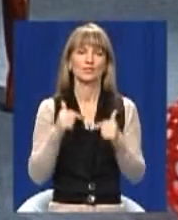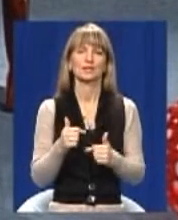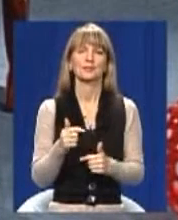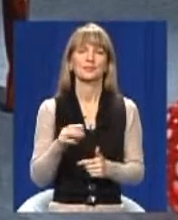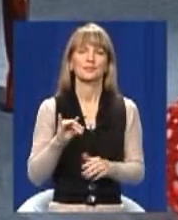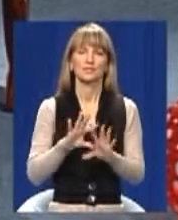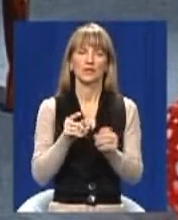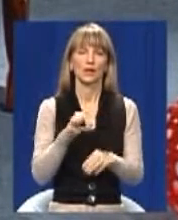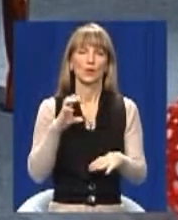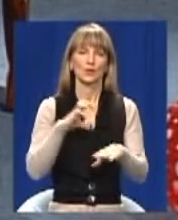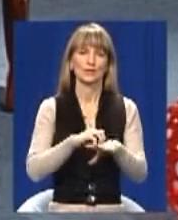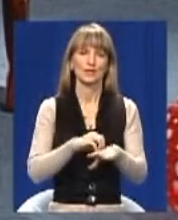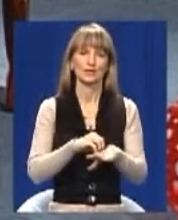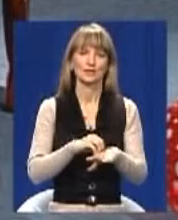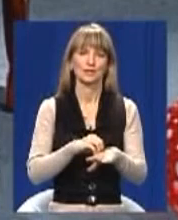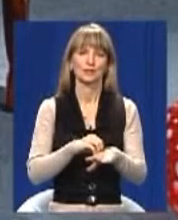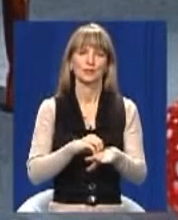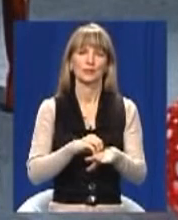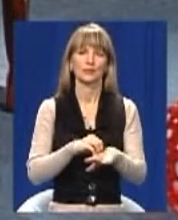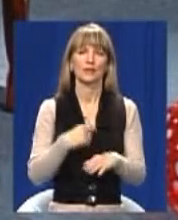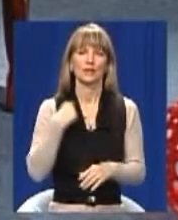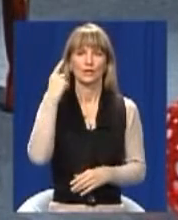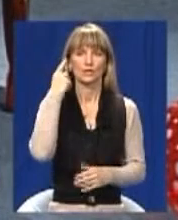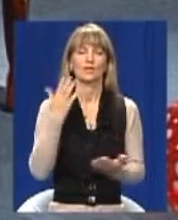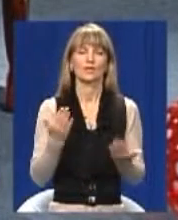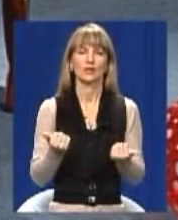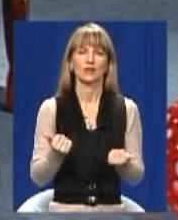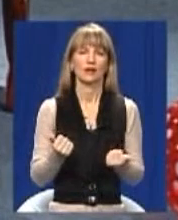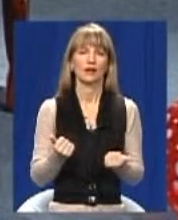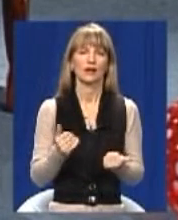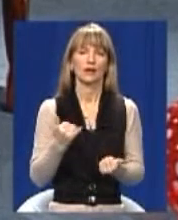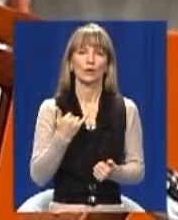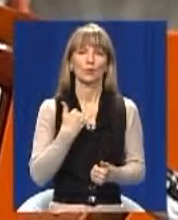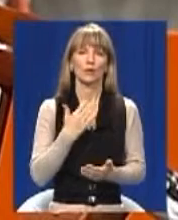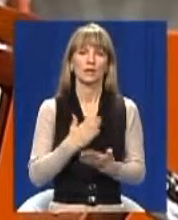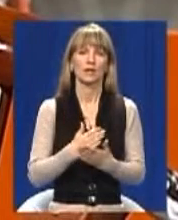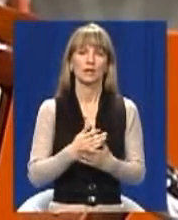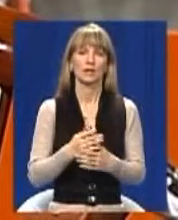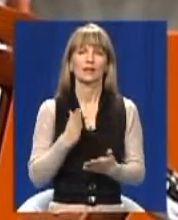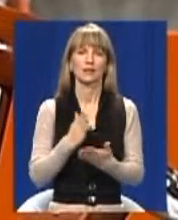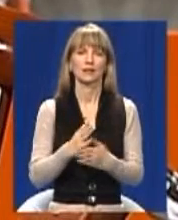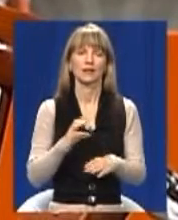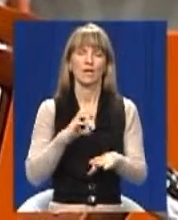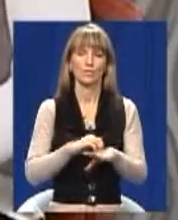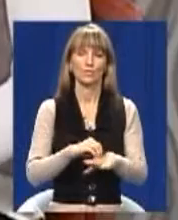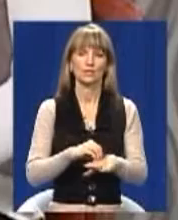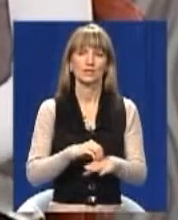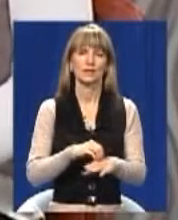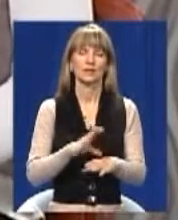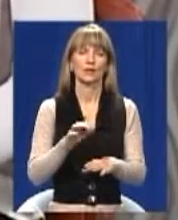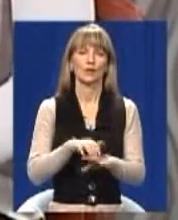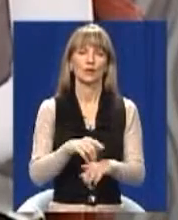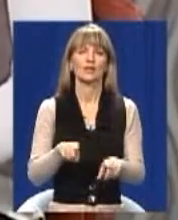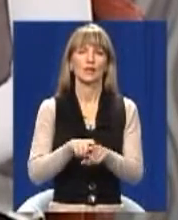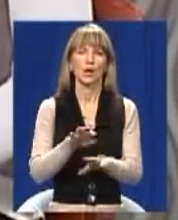А загалом вони кусаються, так? Мені здається, так. І у мене на руці є цьому підтвердження. Отож, ти бач, ото